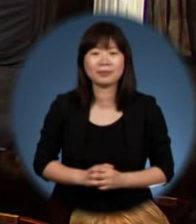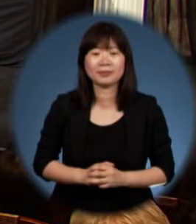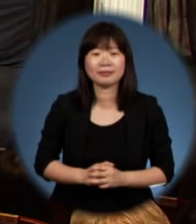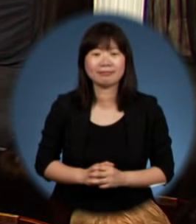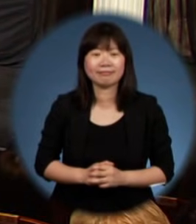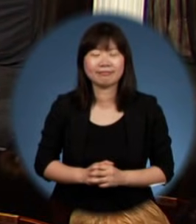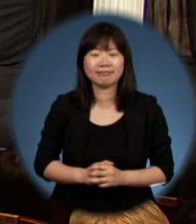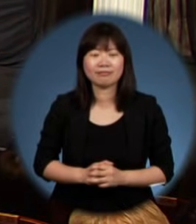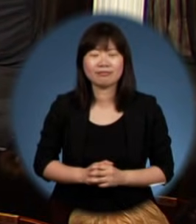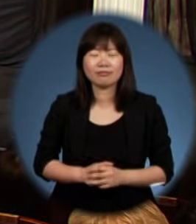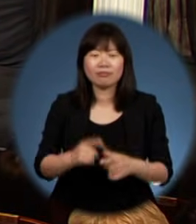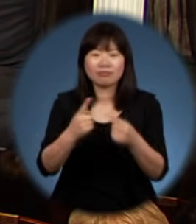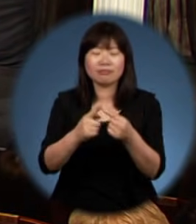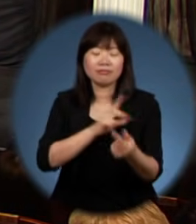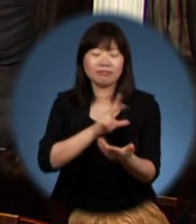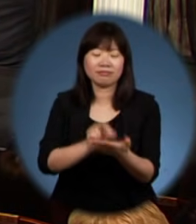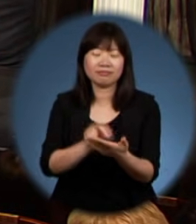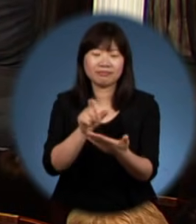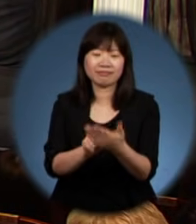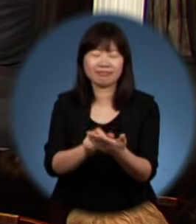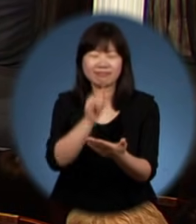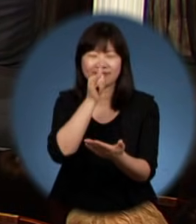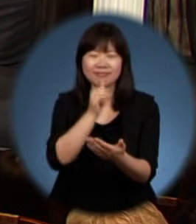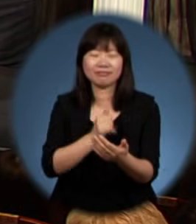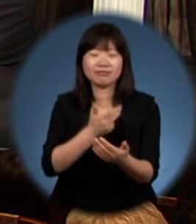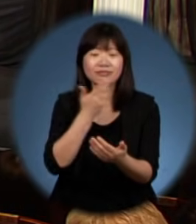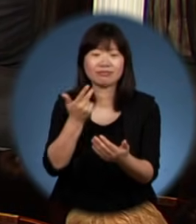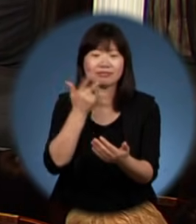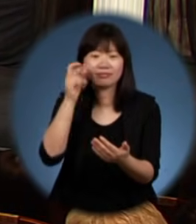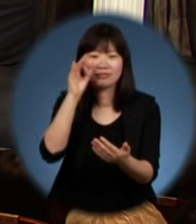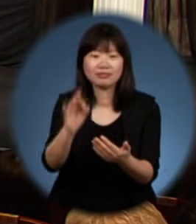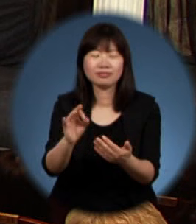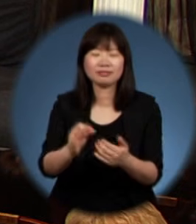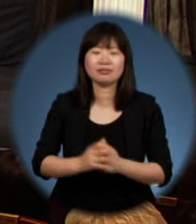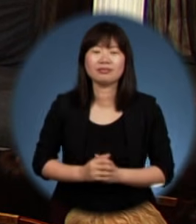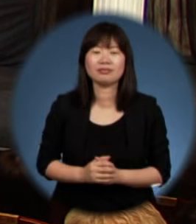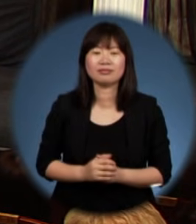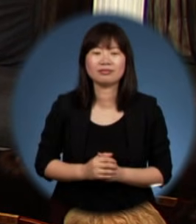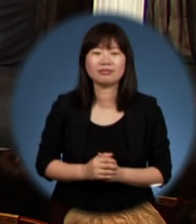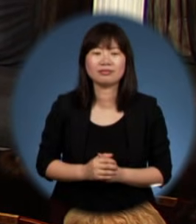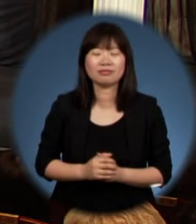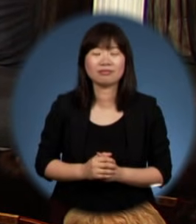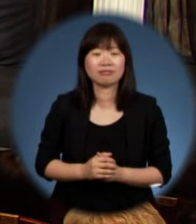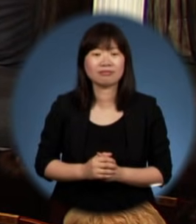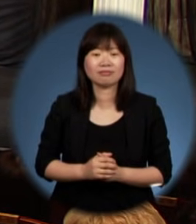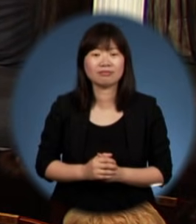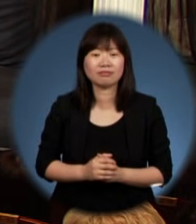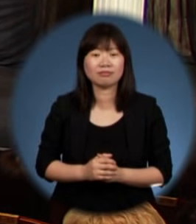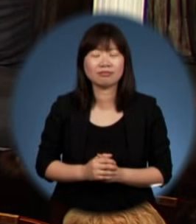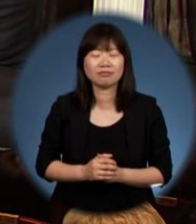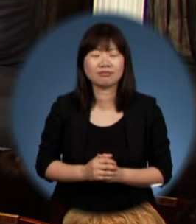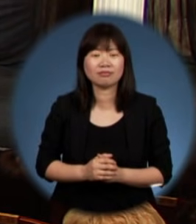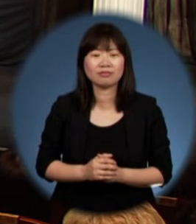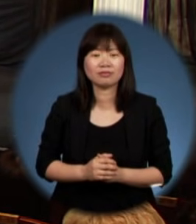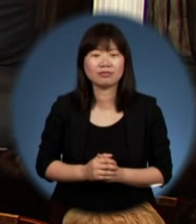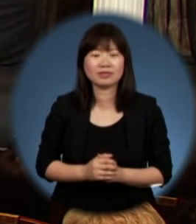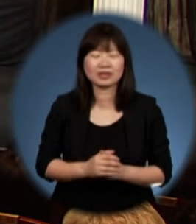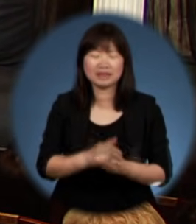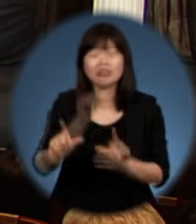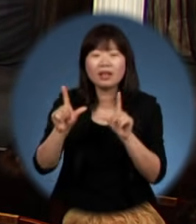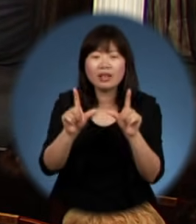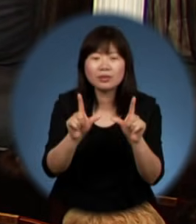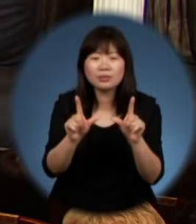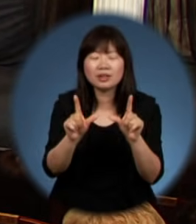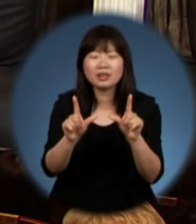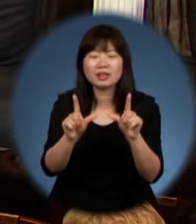첫번째 몰리게 잡았습니다 요구로 어요 리본 on to sell 인생과 삶을